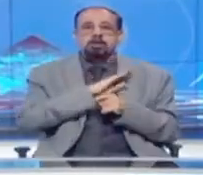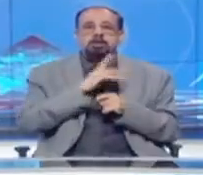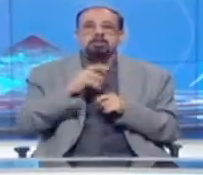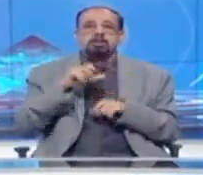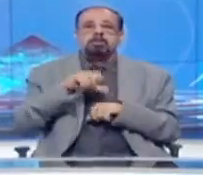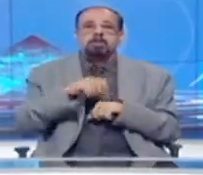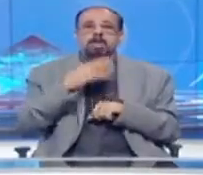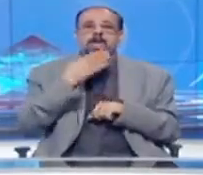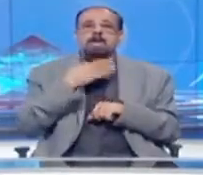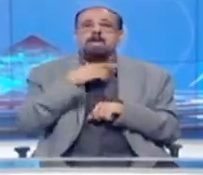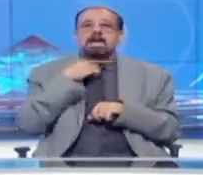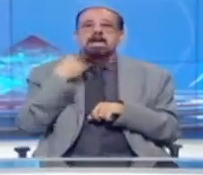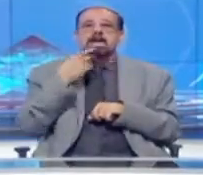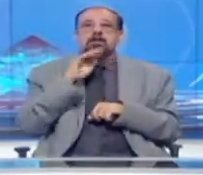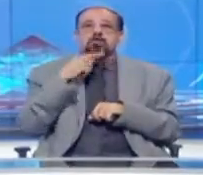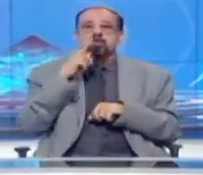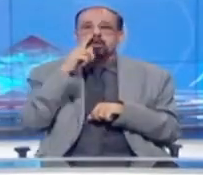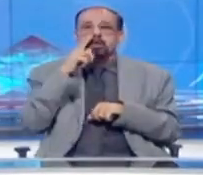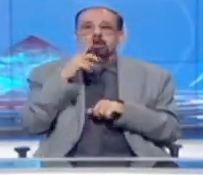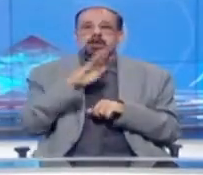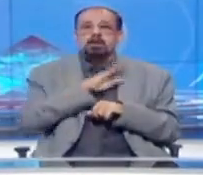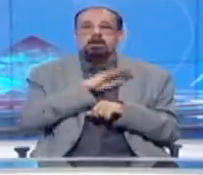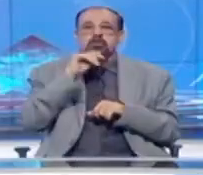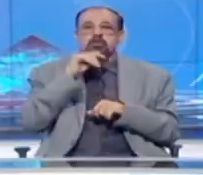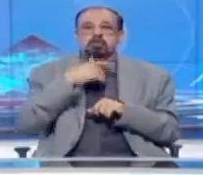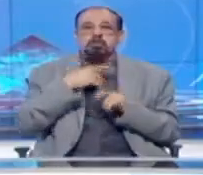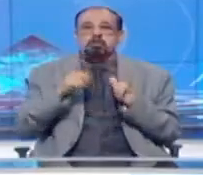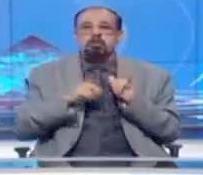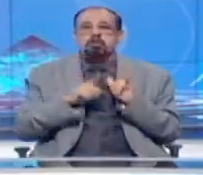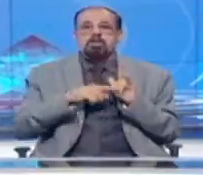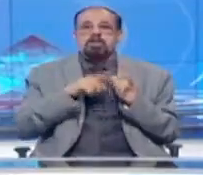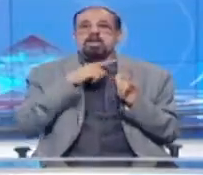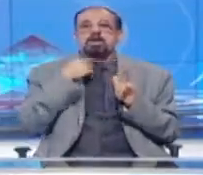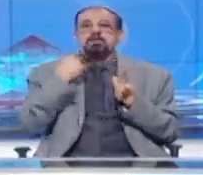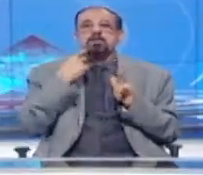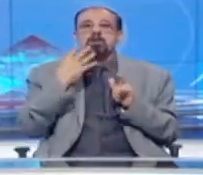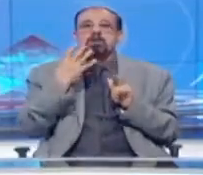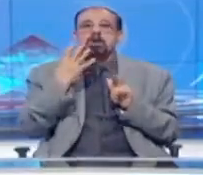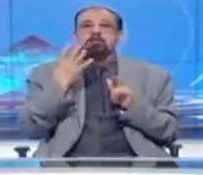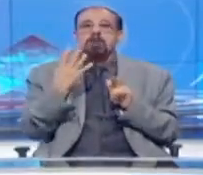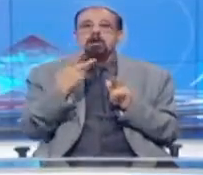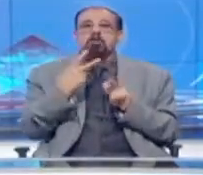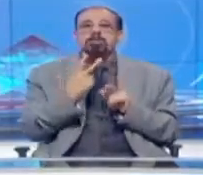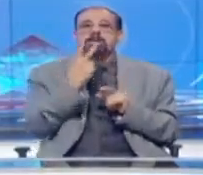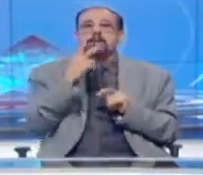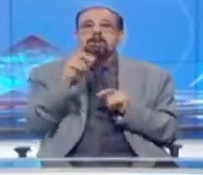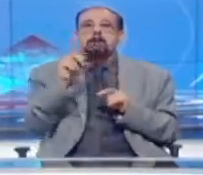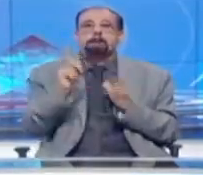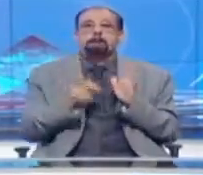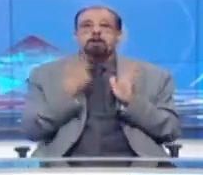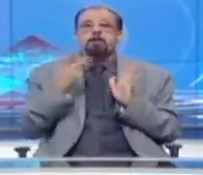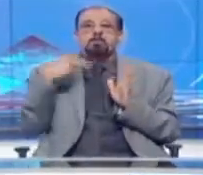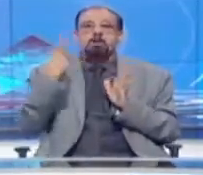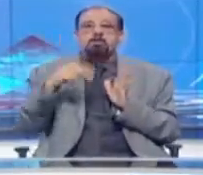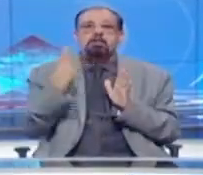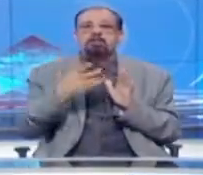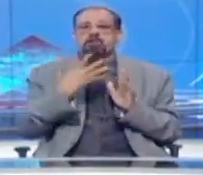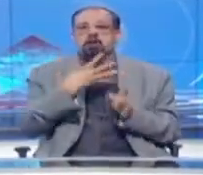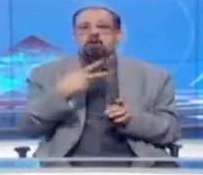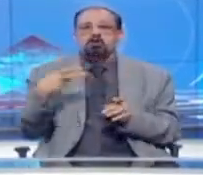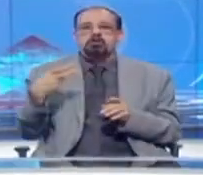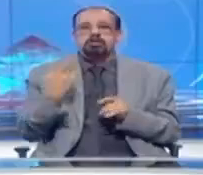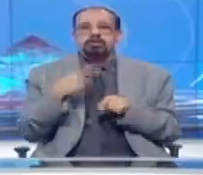العسكرية الإقليمية لمنطقة خيرسون أن القوات الروسية قصفت خيرسون 74 مرة خلال